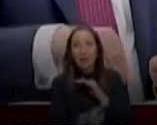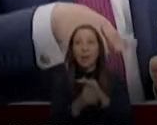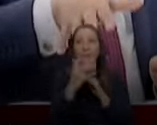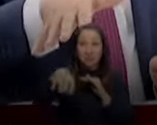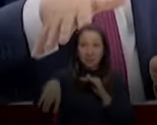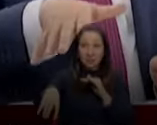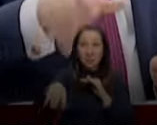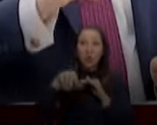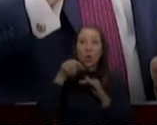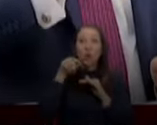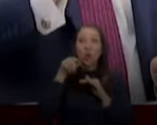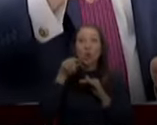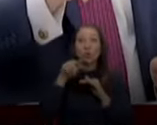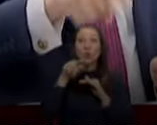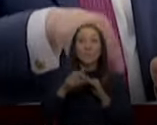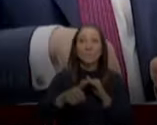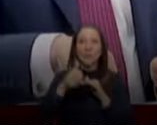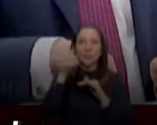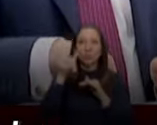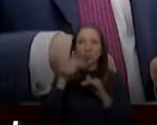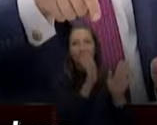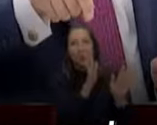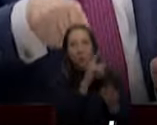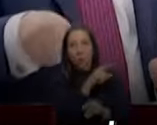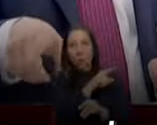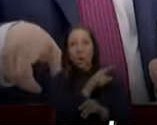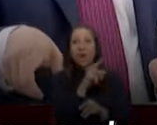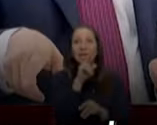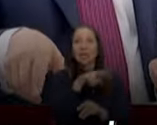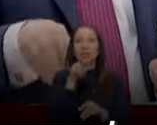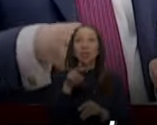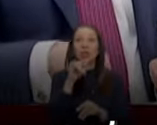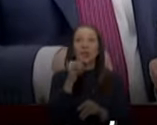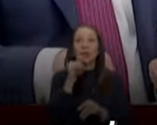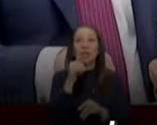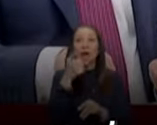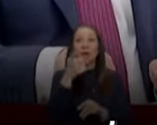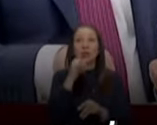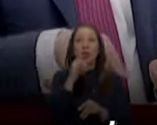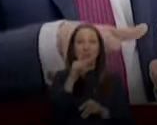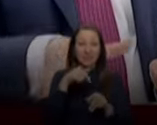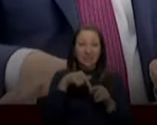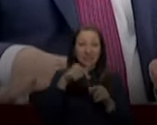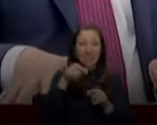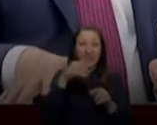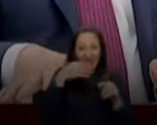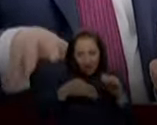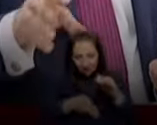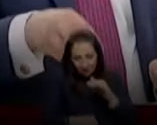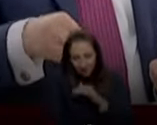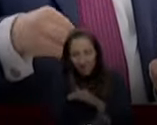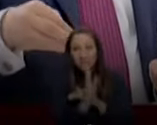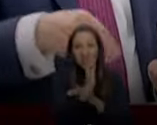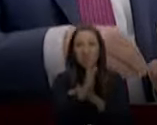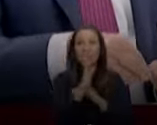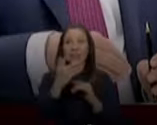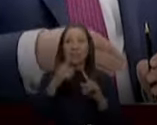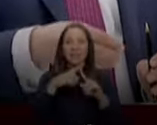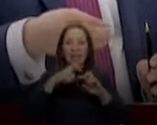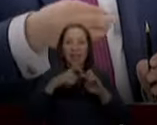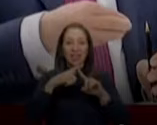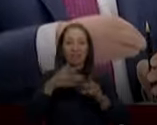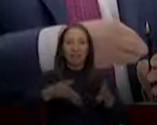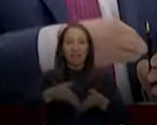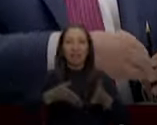5 etabı Onun da bakanlıkta şu anda bekliyor 22 kilometrenin 6 kilometresi Yer altından geç ayrıca bizim TRT